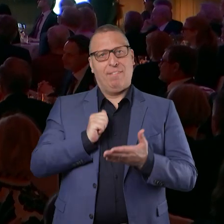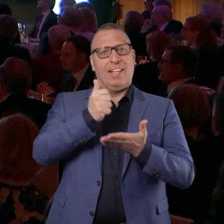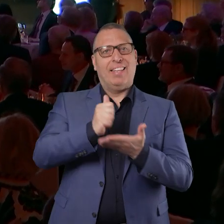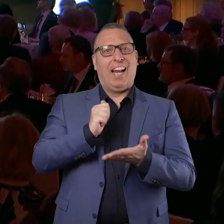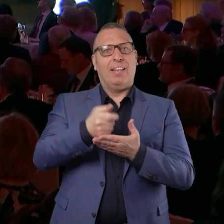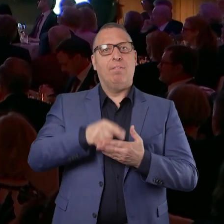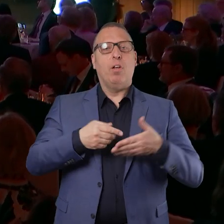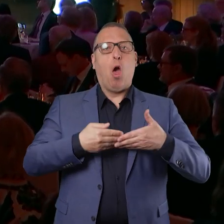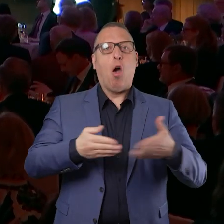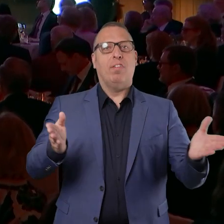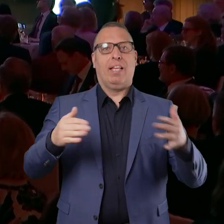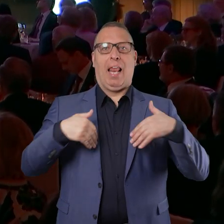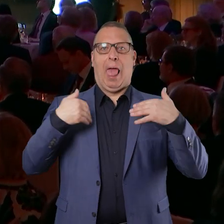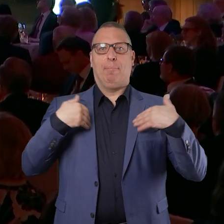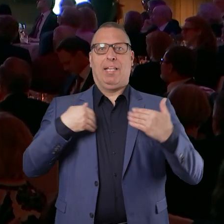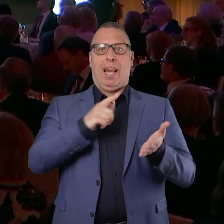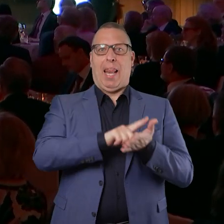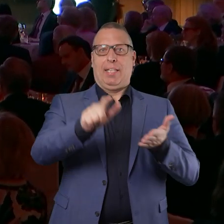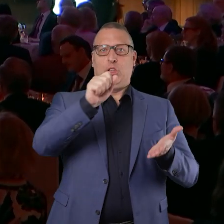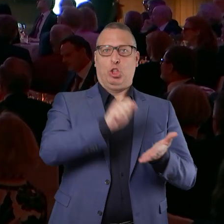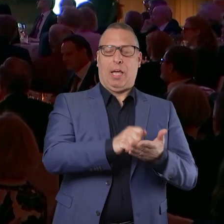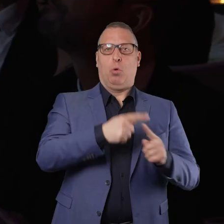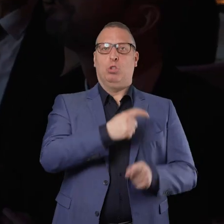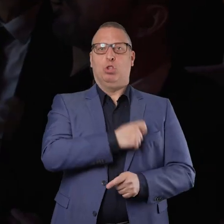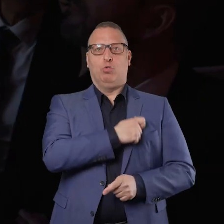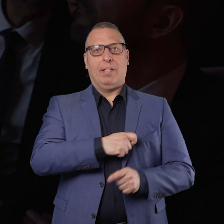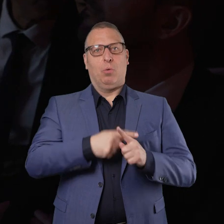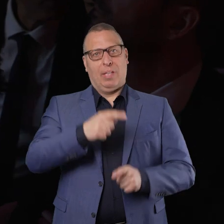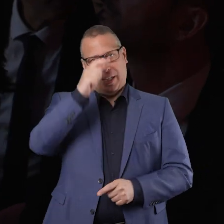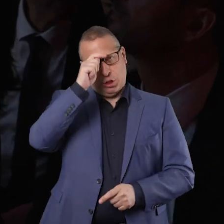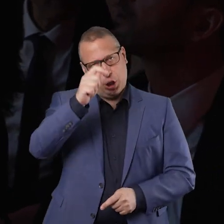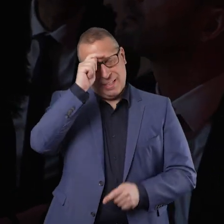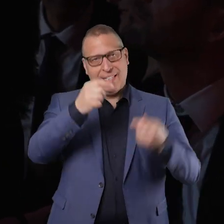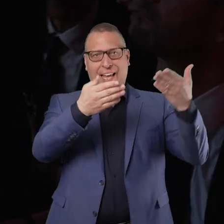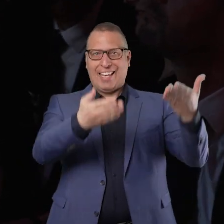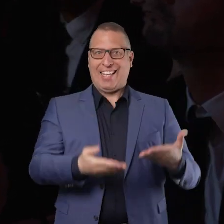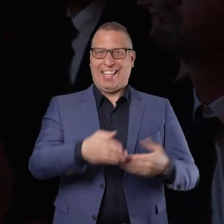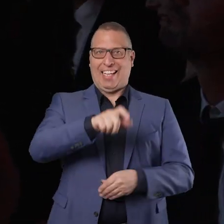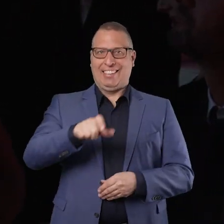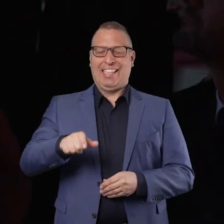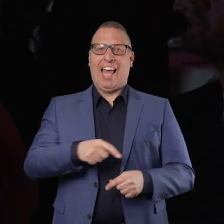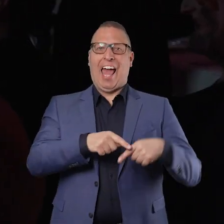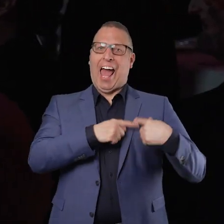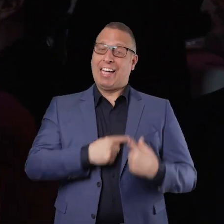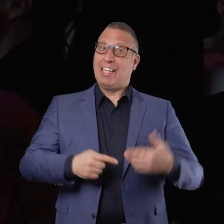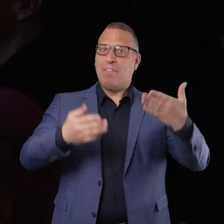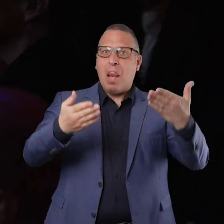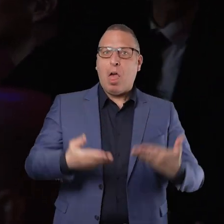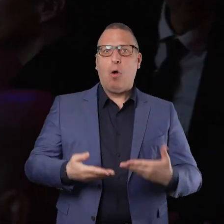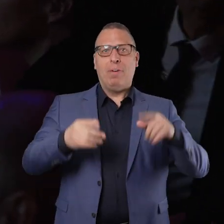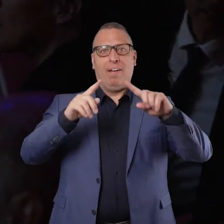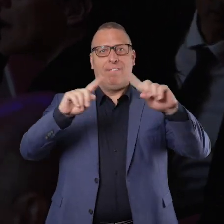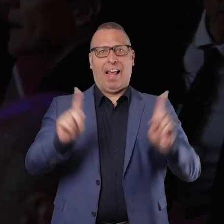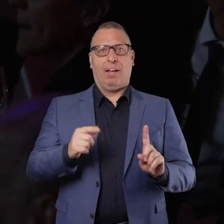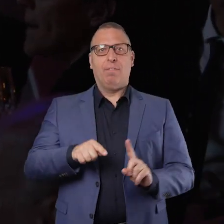und Vertreter vom öffentlichen Leben in Liechtenstein und in der Schweiz, geschätzte Gäste. Herzlich willkommen zu diesen